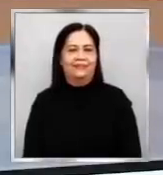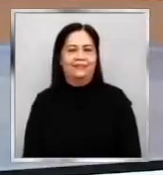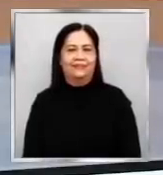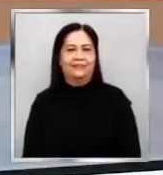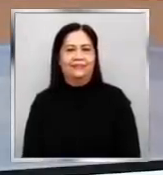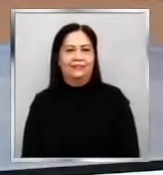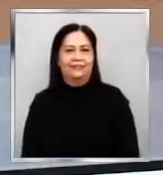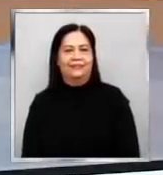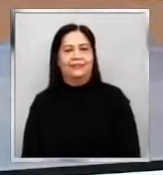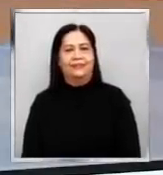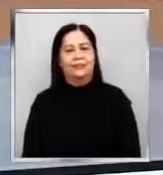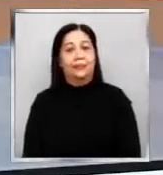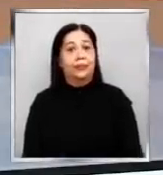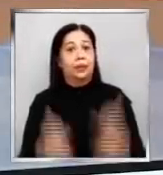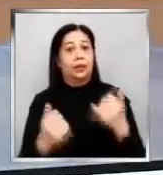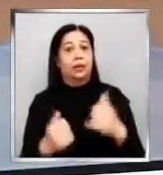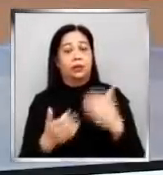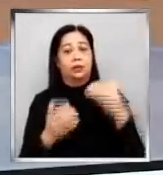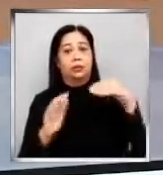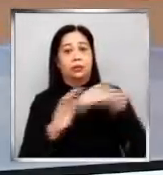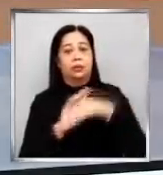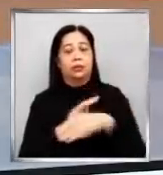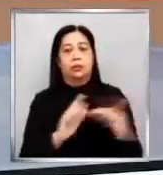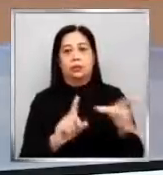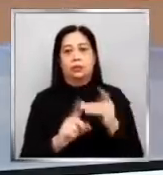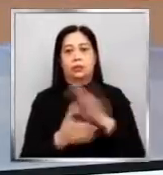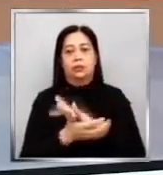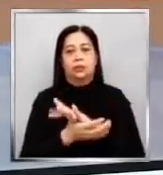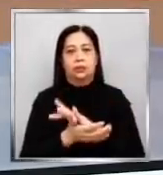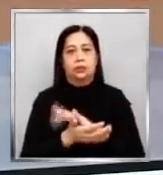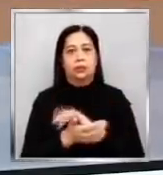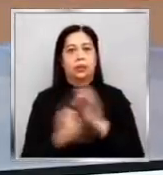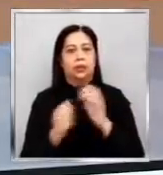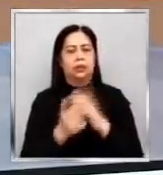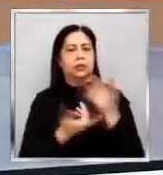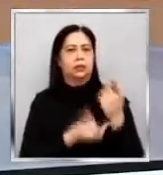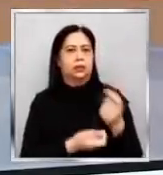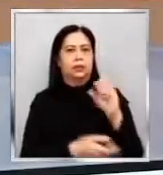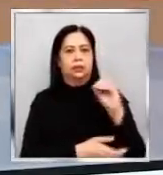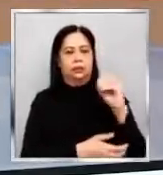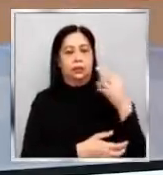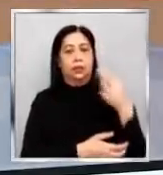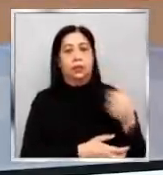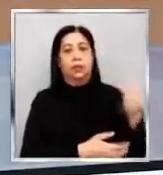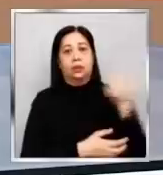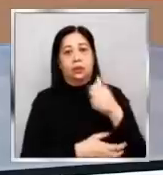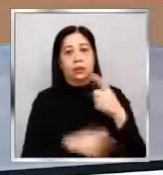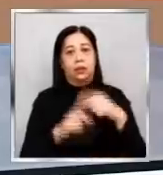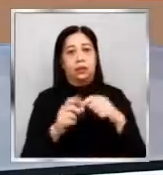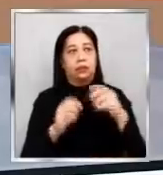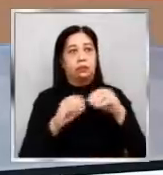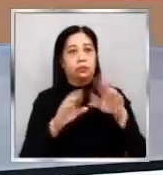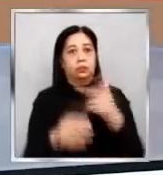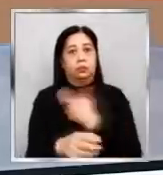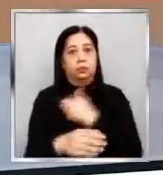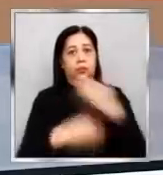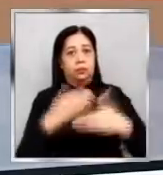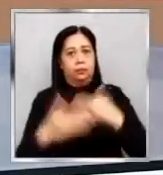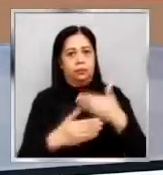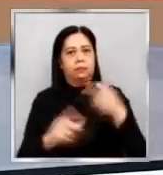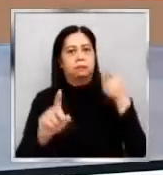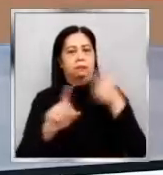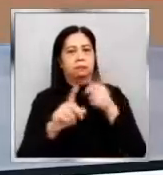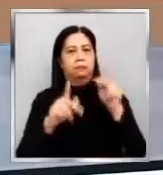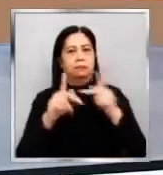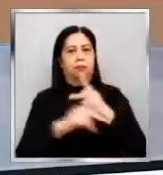Ngayong pababa na po ang mga kaso ng COVID-19, tiwala rin ang Health Department na sa usap ng bakunahan, on target ang population protection ngayong